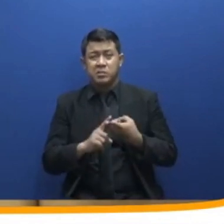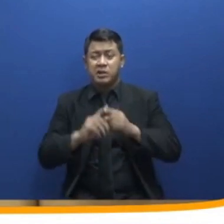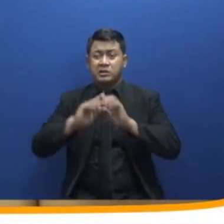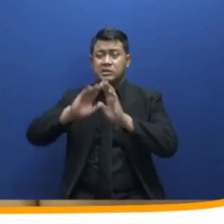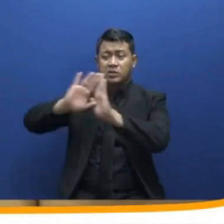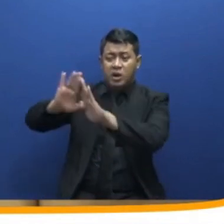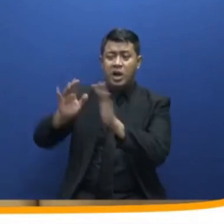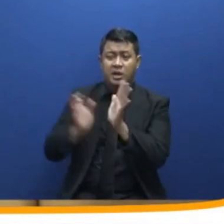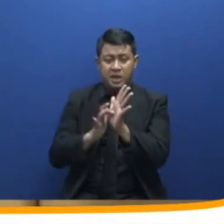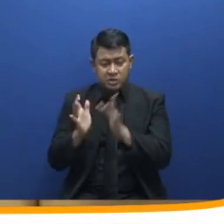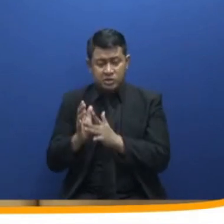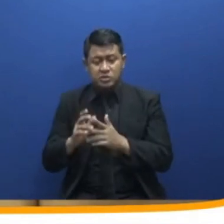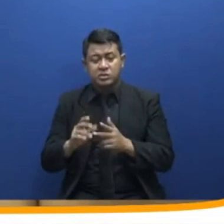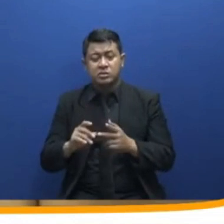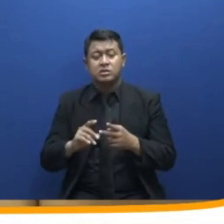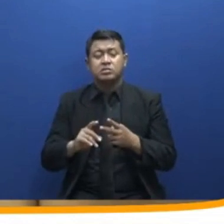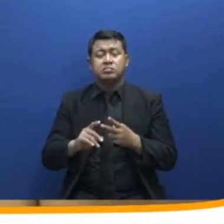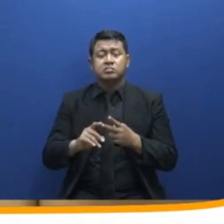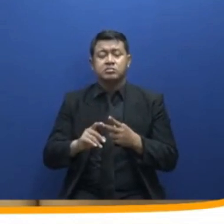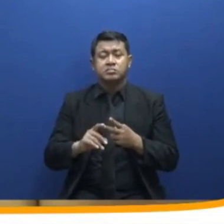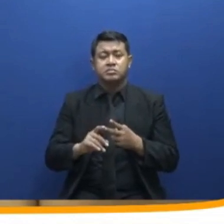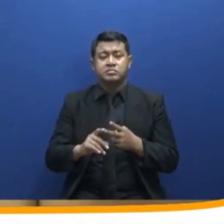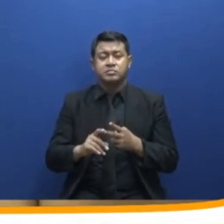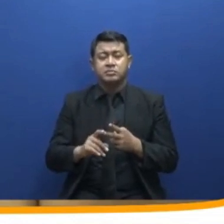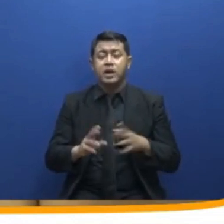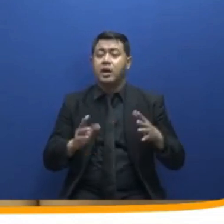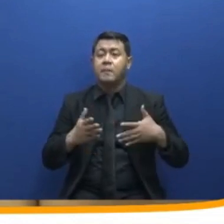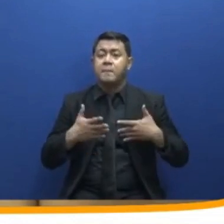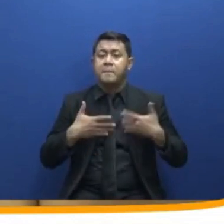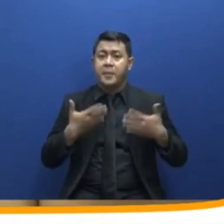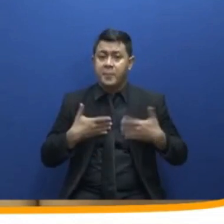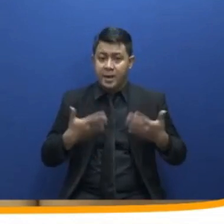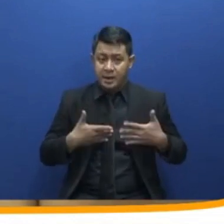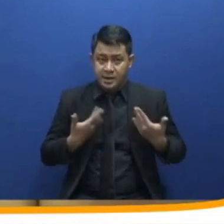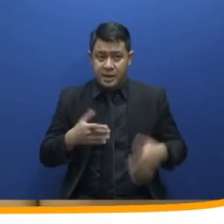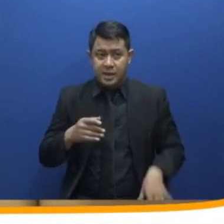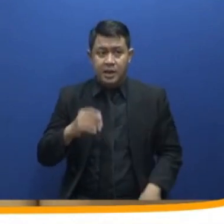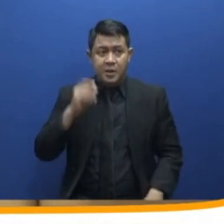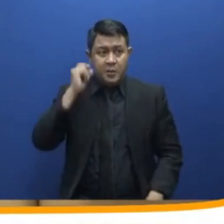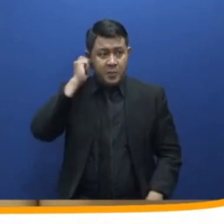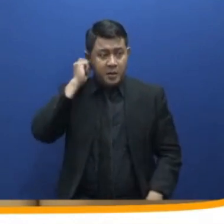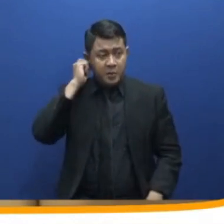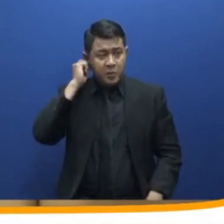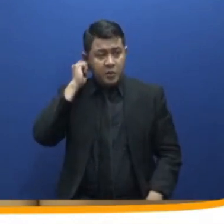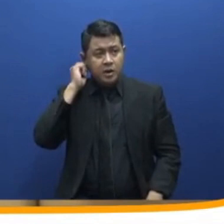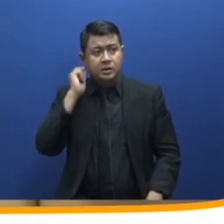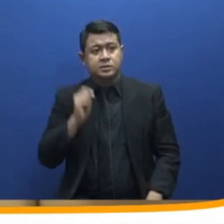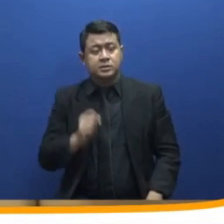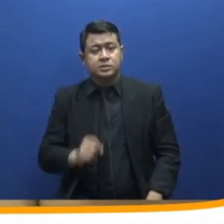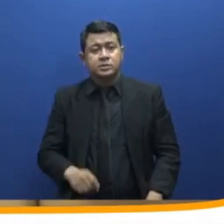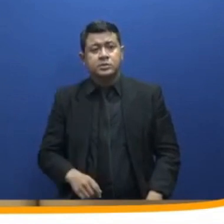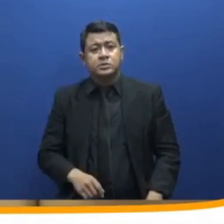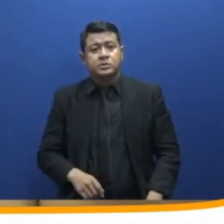lagi untuk bertobat rezeki yang terkasih Berbahagia lah ternyata perempuan yang juga pada waktu itu dianggap